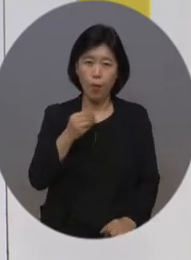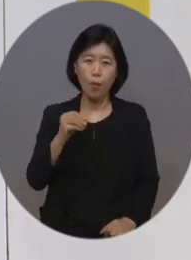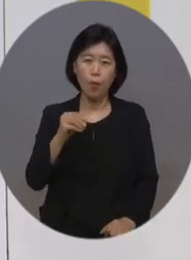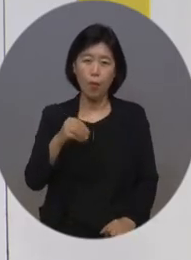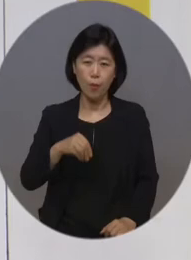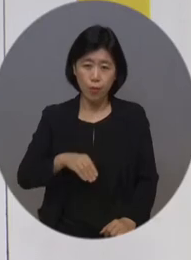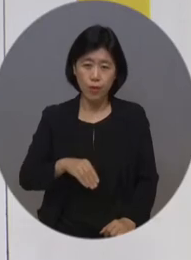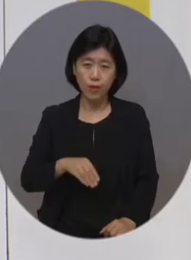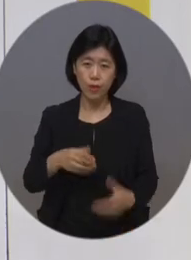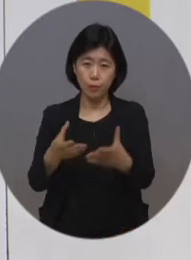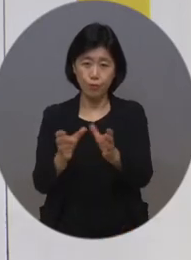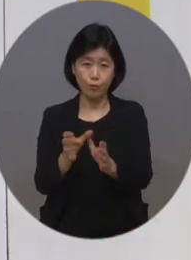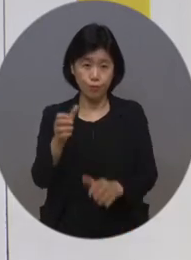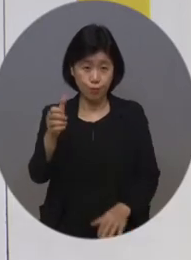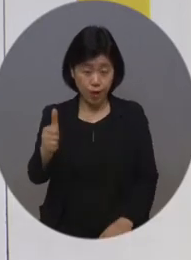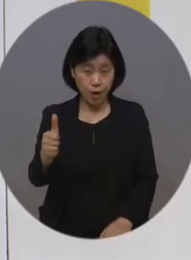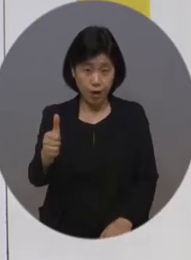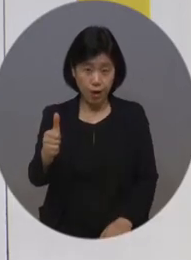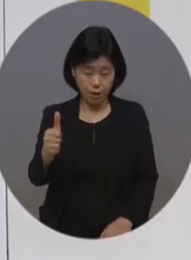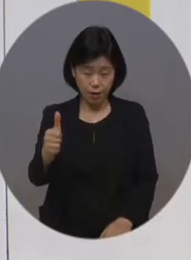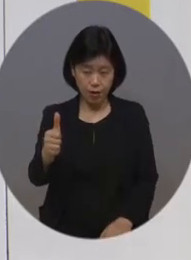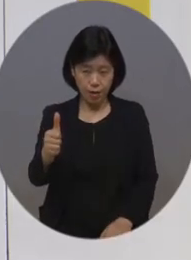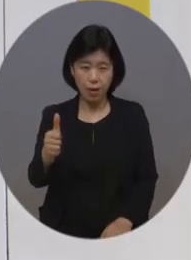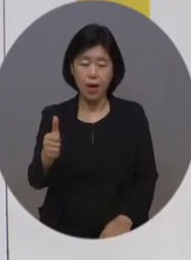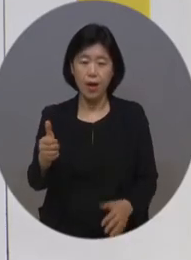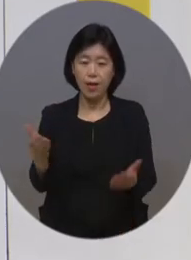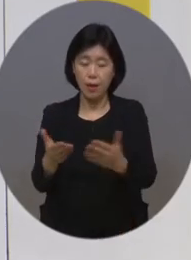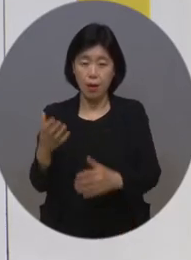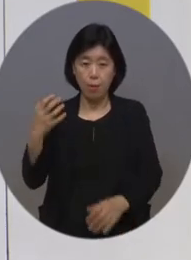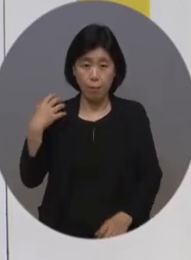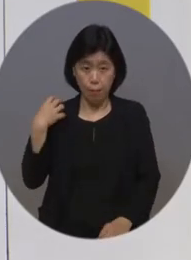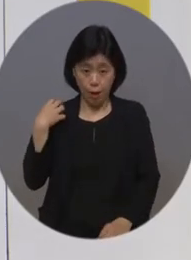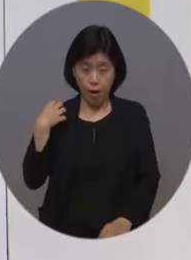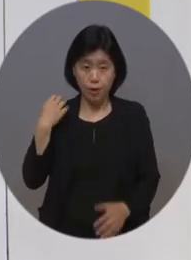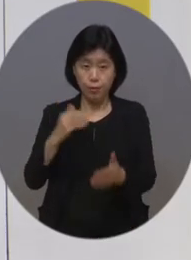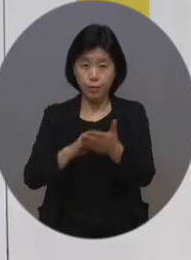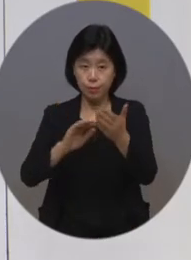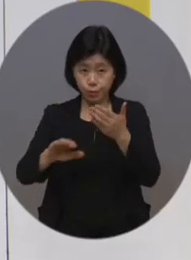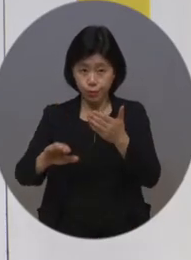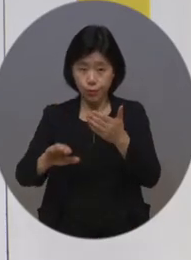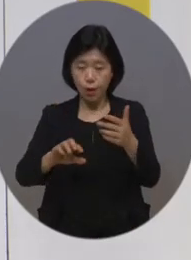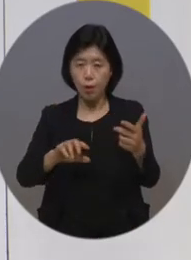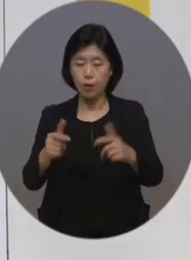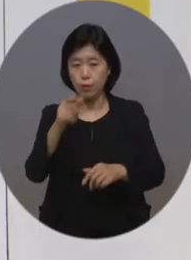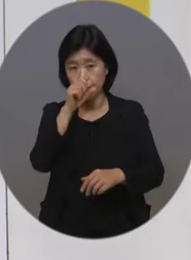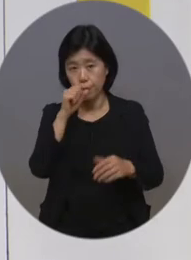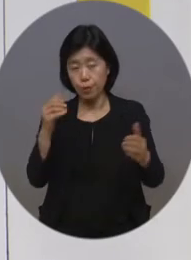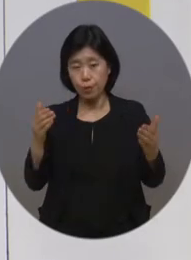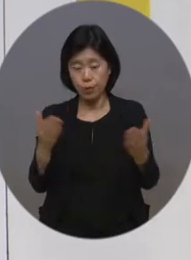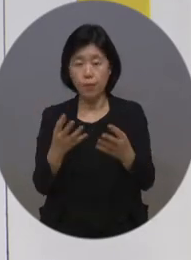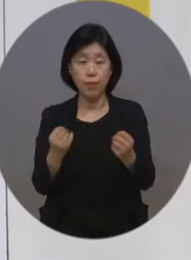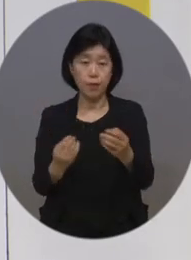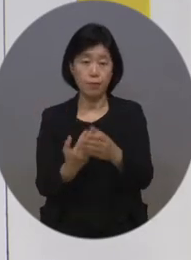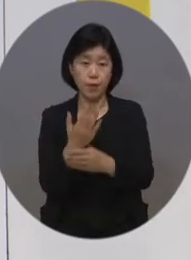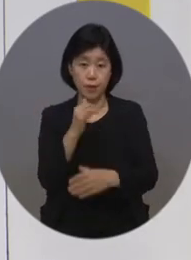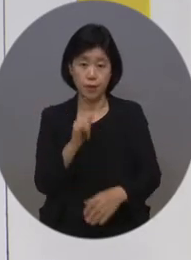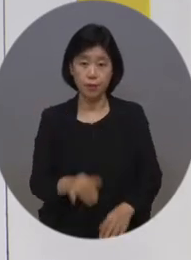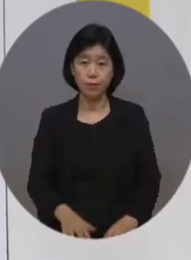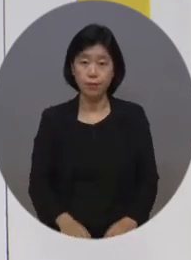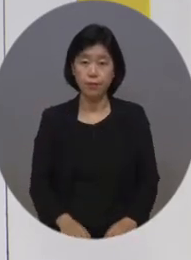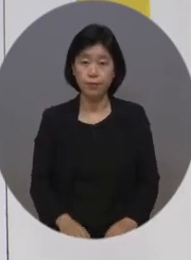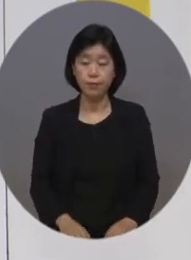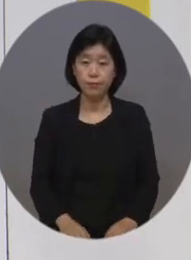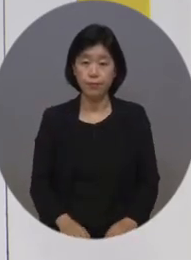어떤 장애인복지 거장 오신 다음의 네 그 획기적인 일들이 많이 일어 났어요 음 우선 그 어